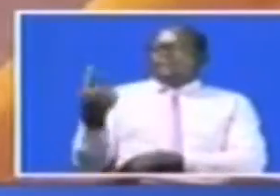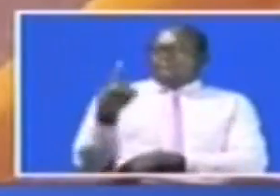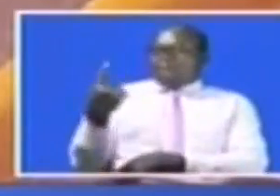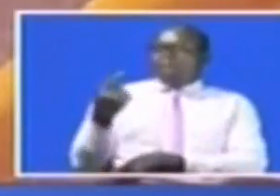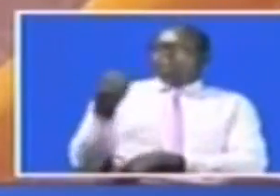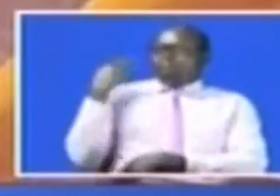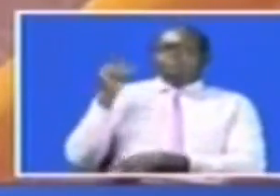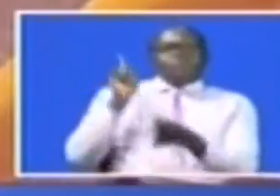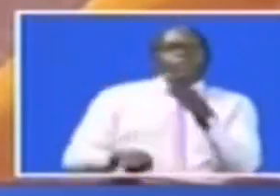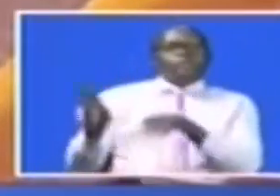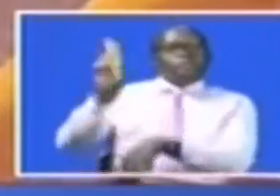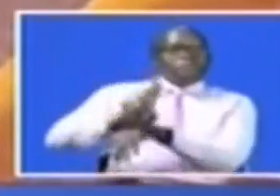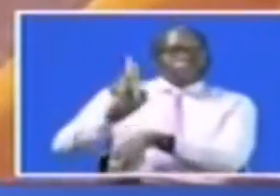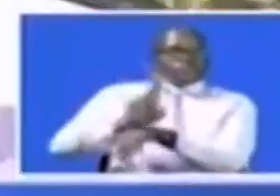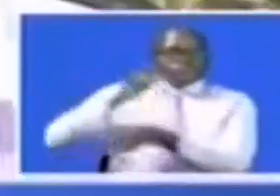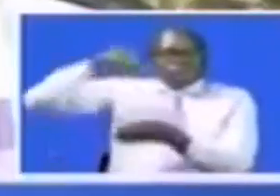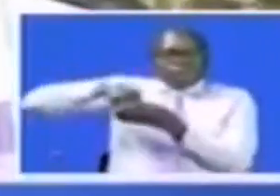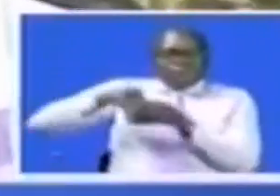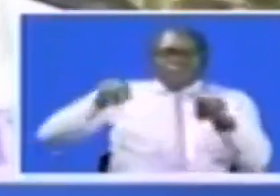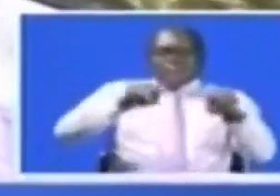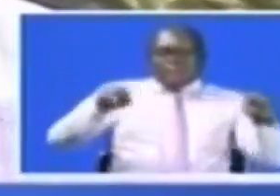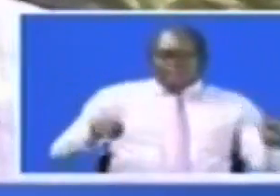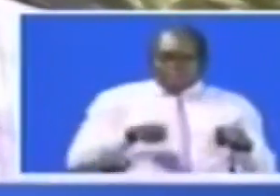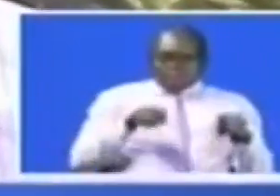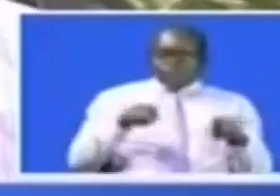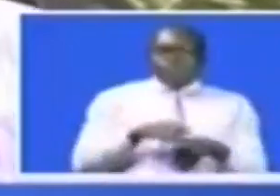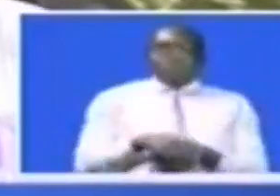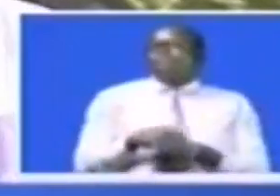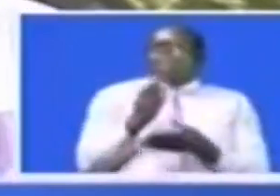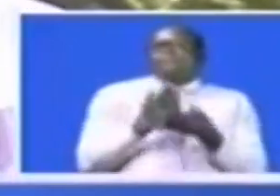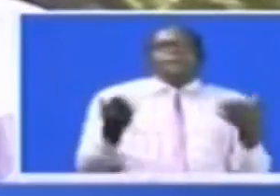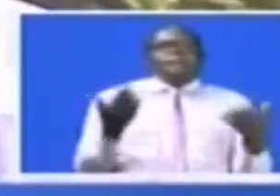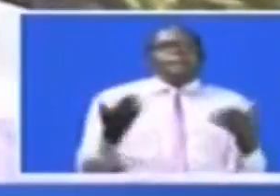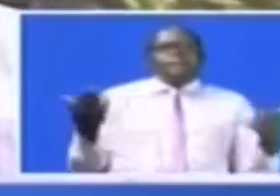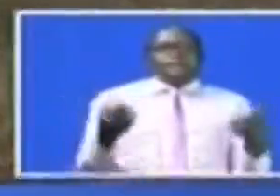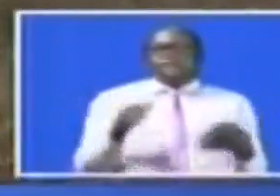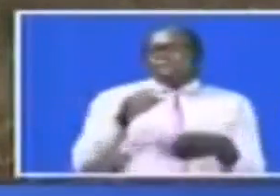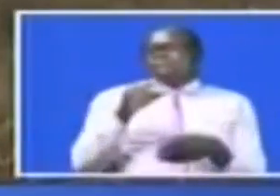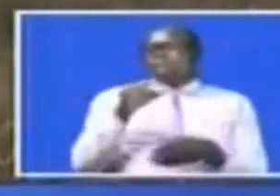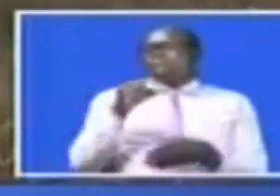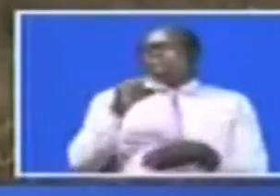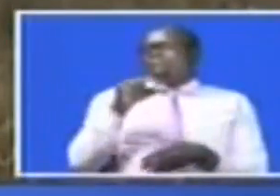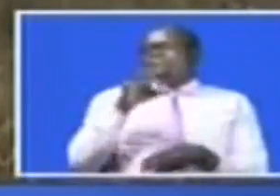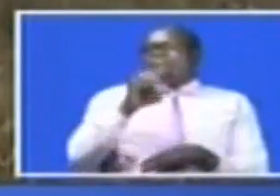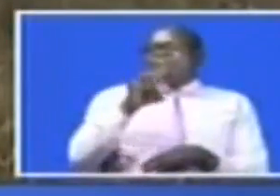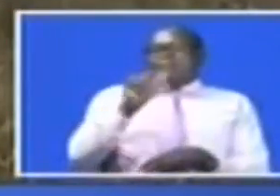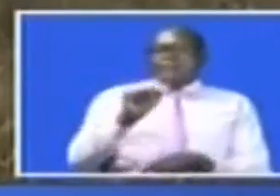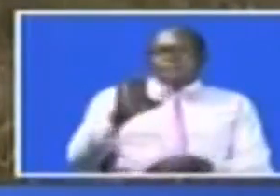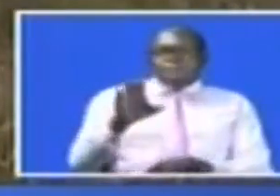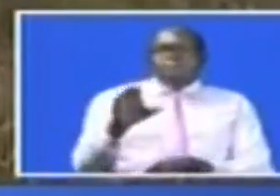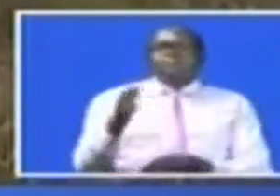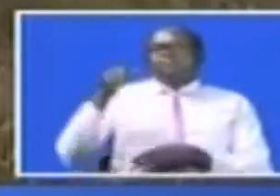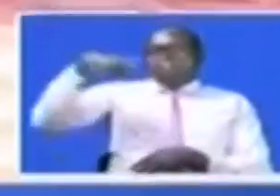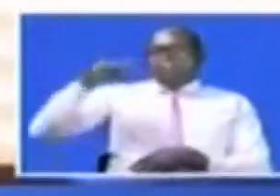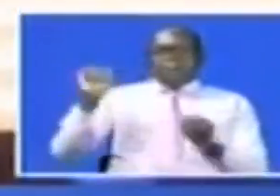Ni yeye pekee anayejua ni nini alichoweka mle ndani. Tunizi maresista tuizi maisi. Kifaa hicho